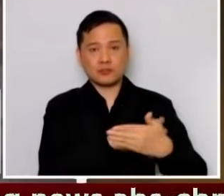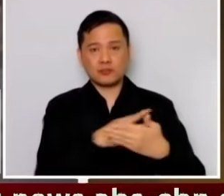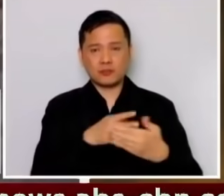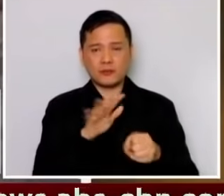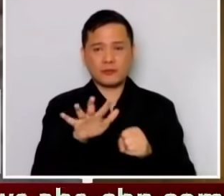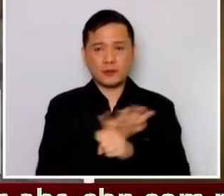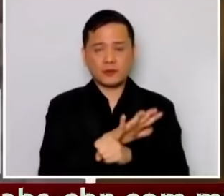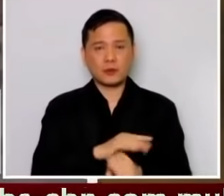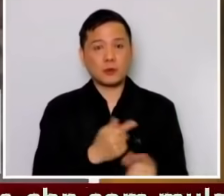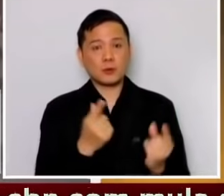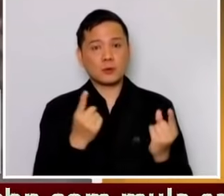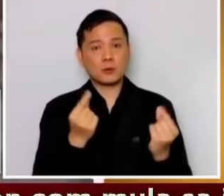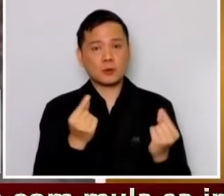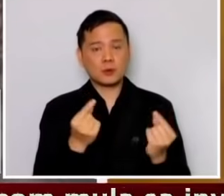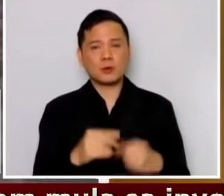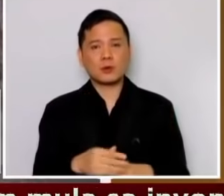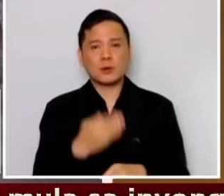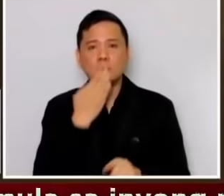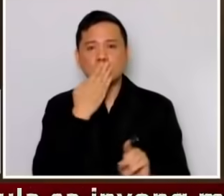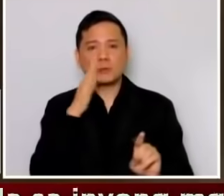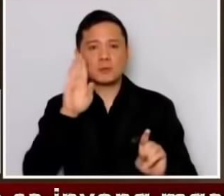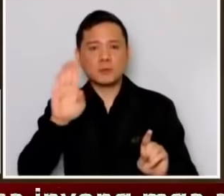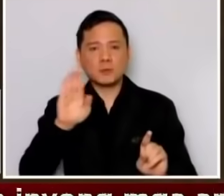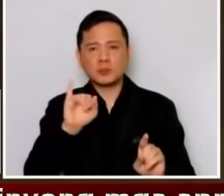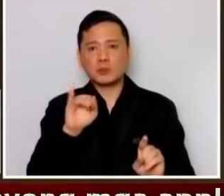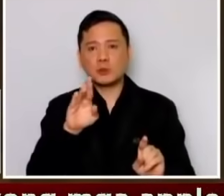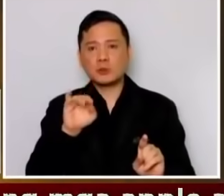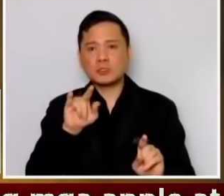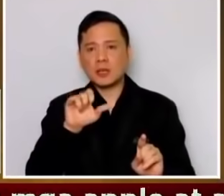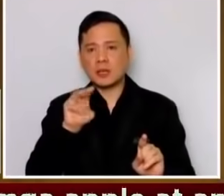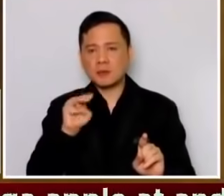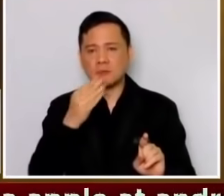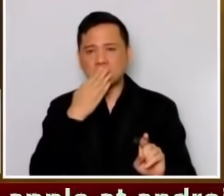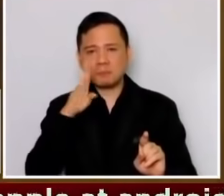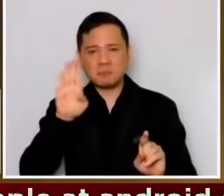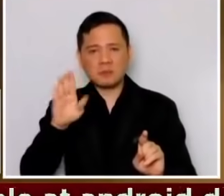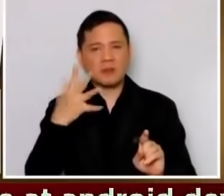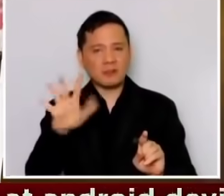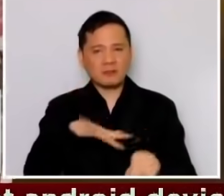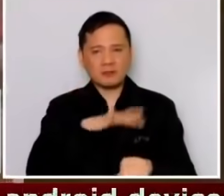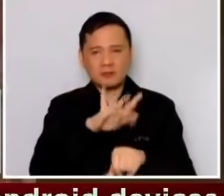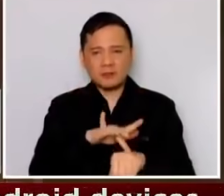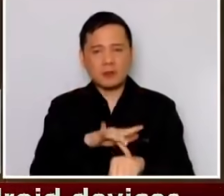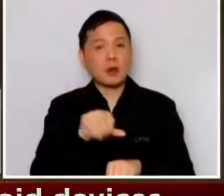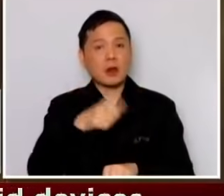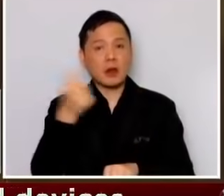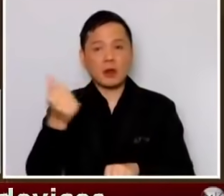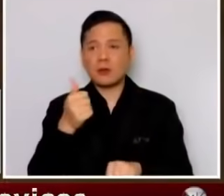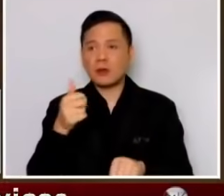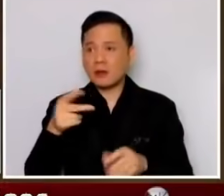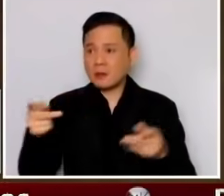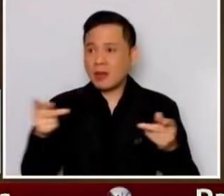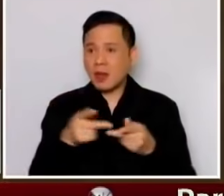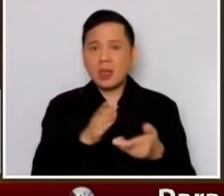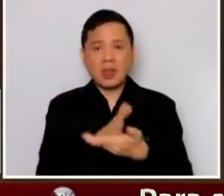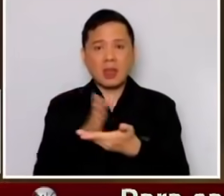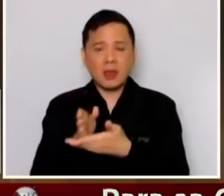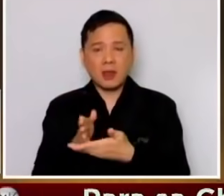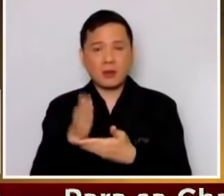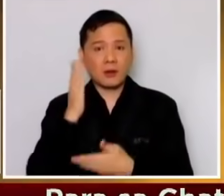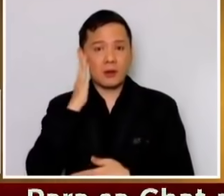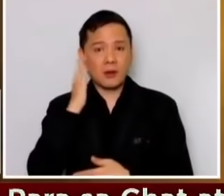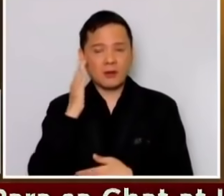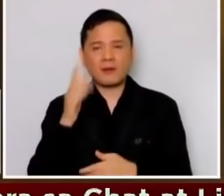Jerusalem at binisita ang mga sikat na landmark. Hindi nagpahuli sa mga fun moments ang pambato ng Pilipinas na si